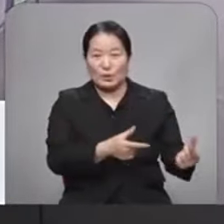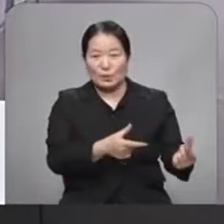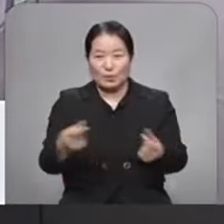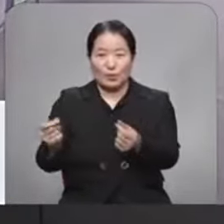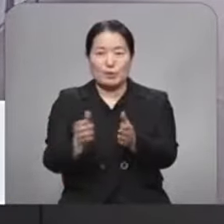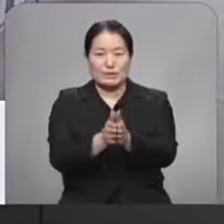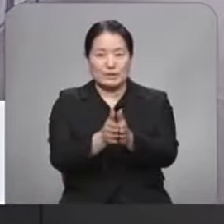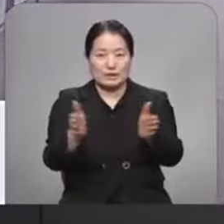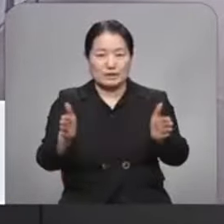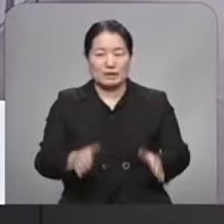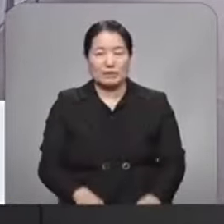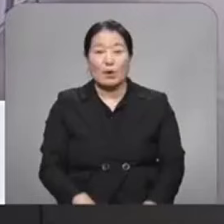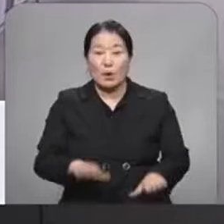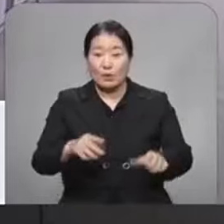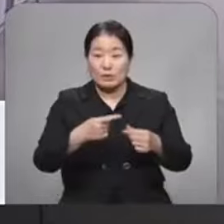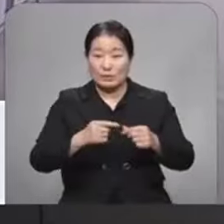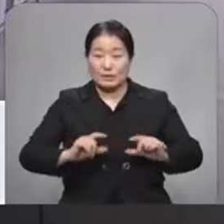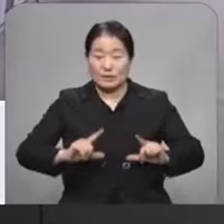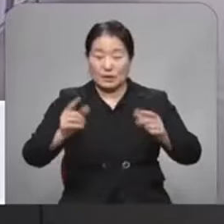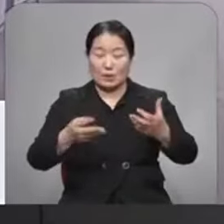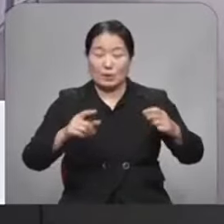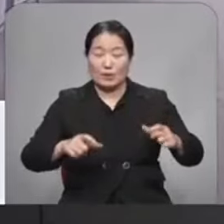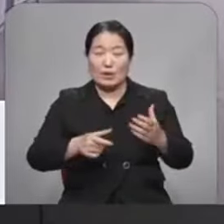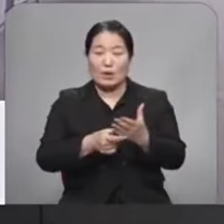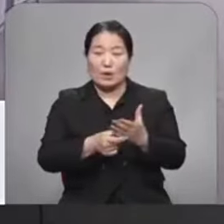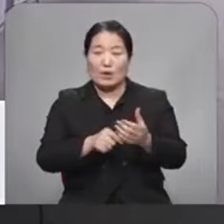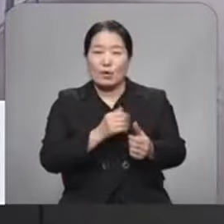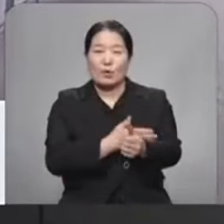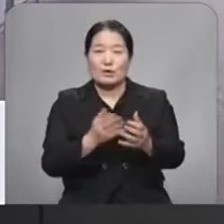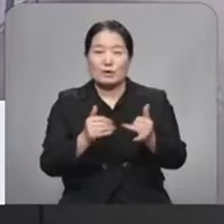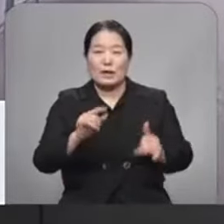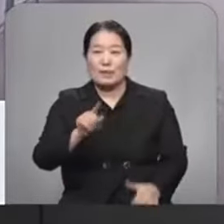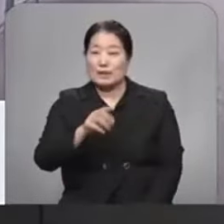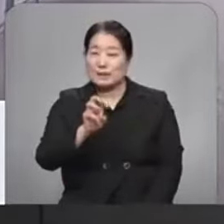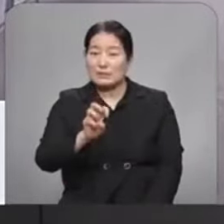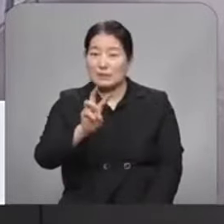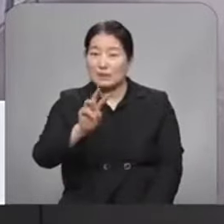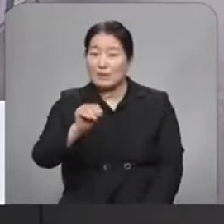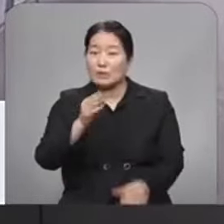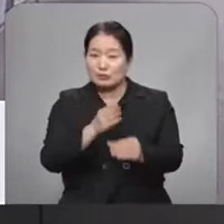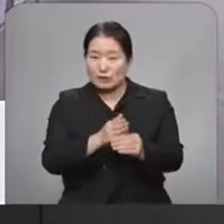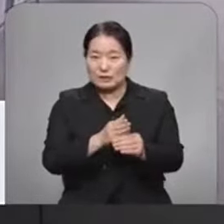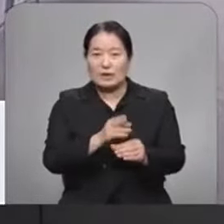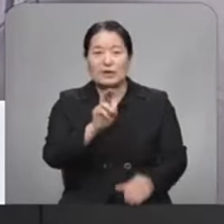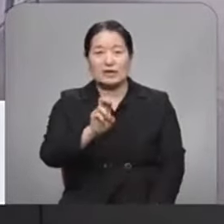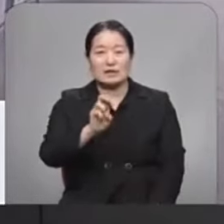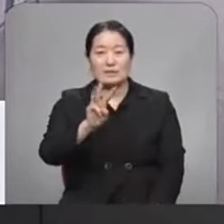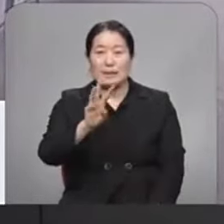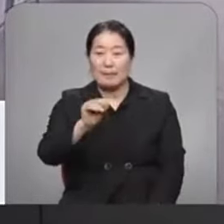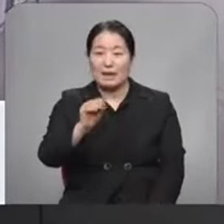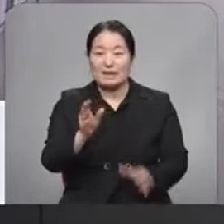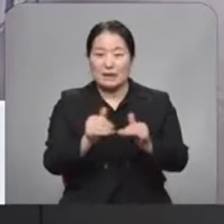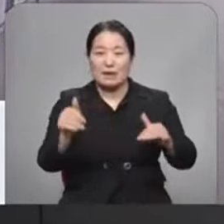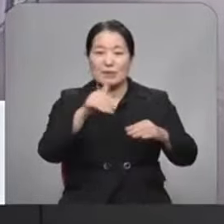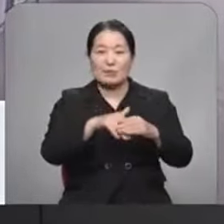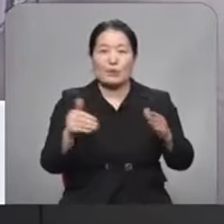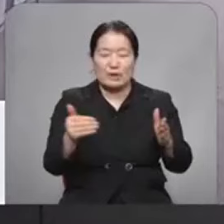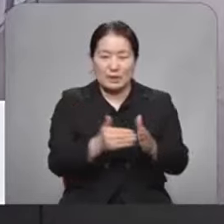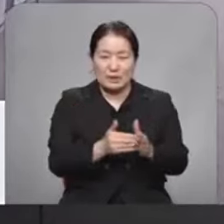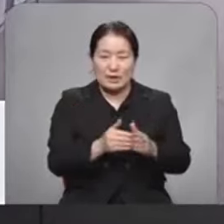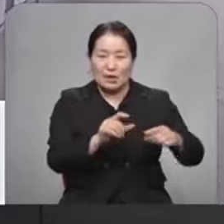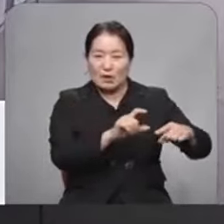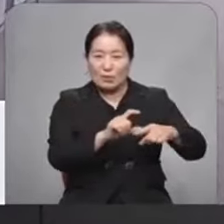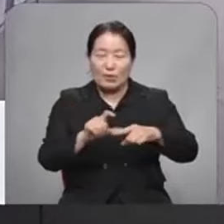시작됐습니다 첫날에만 강원도의 유권자 133만 명 가운데 23만 명이 투표를 맞춰 평균 투표율이